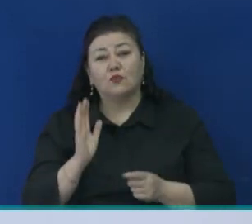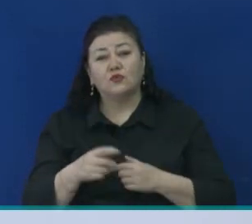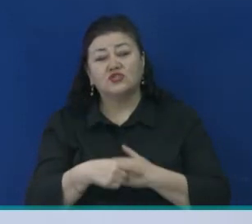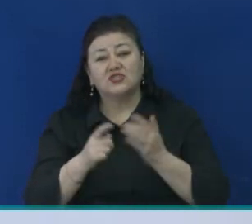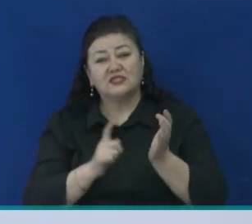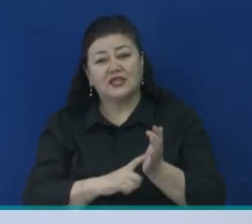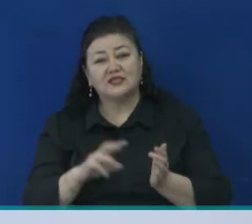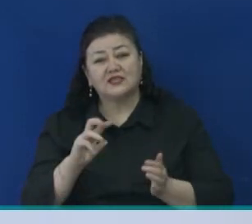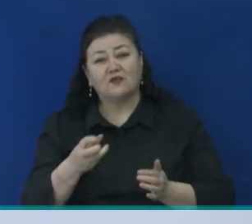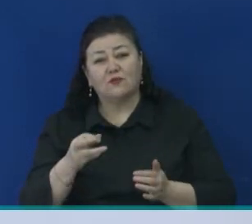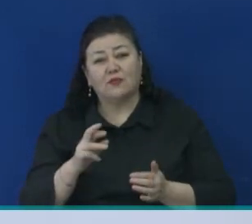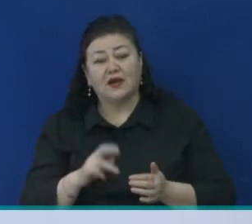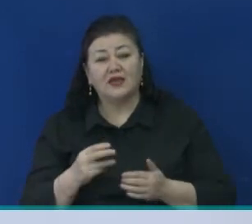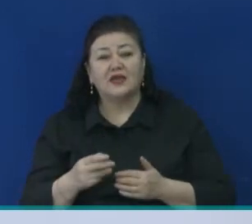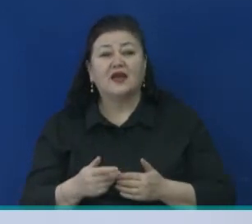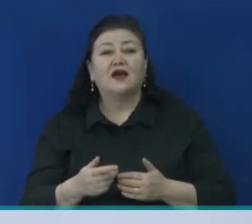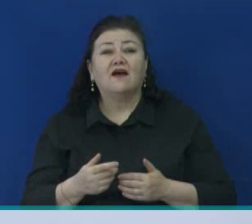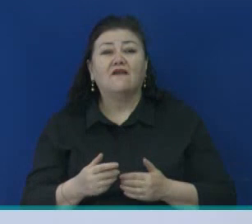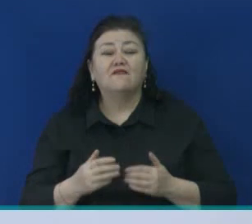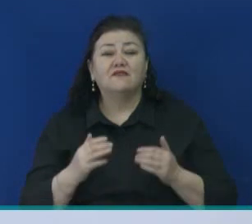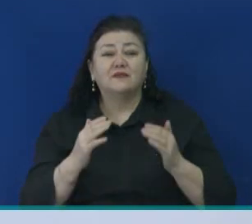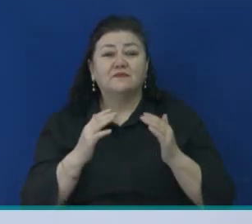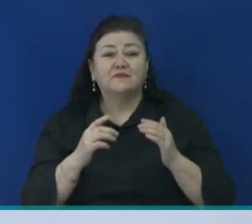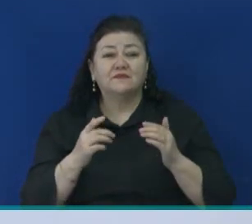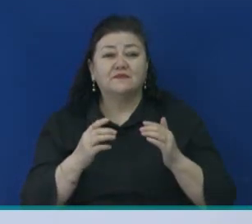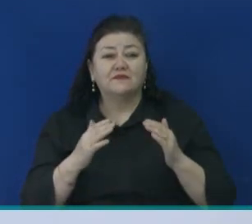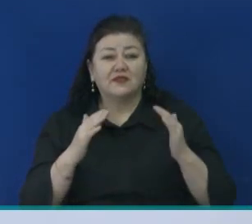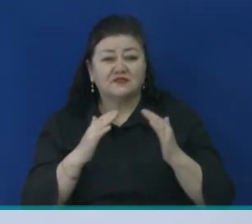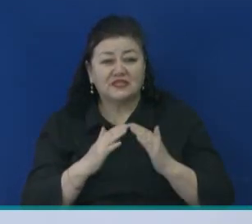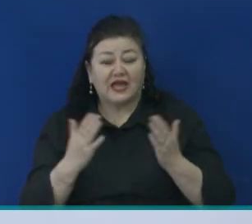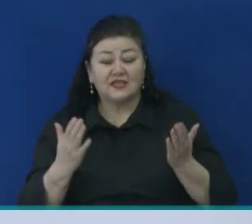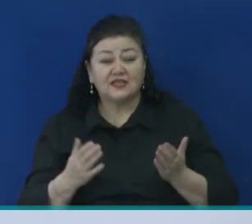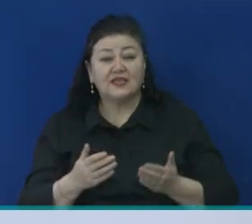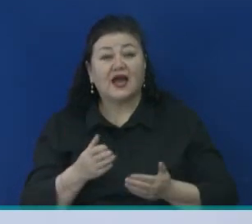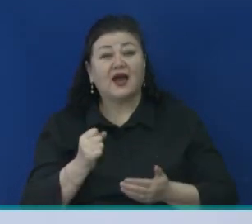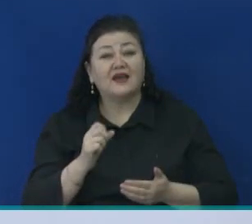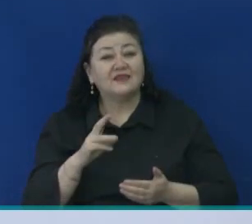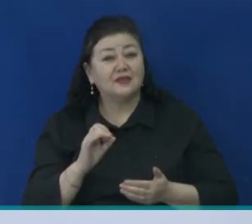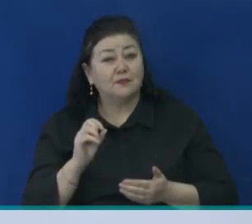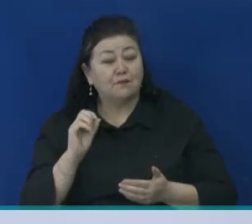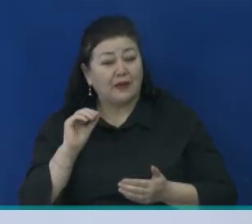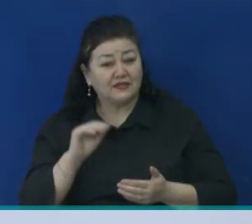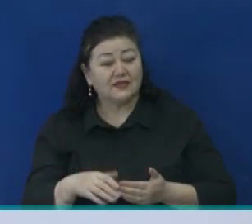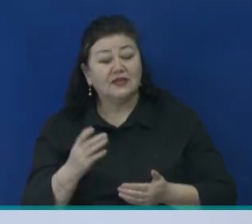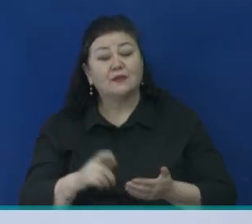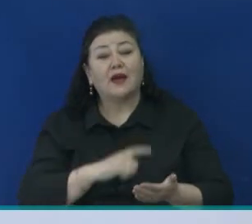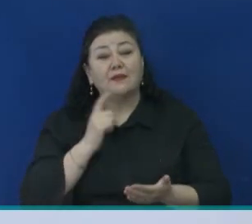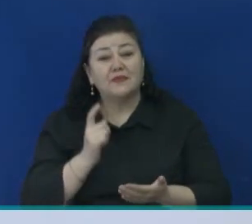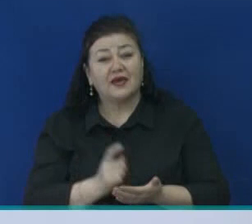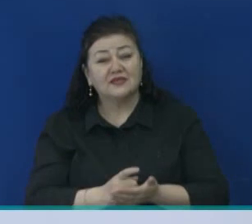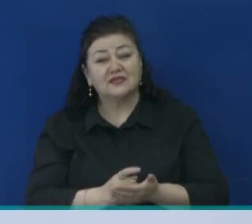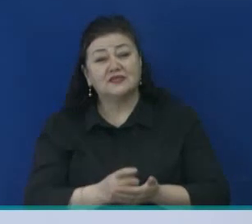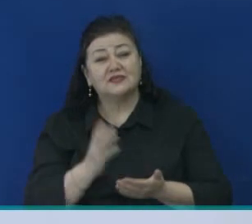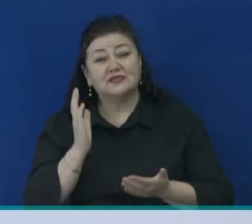сағат 10-да қала әкімдігінің ғимаратында өтеді. Күн тәртібінде қала әкімінің өзіне жүктелген функциялар мен міндеттерін орындау